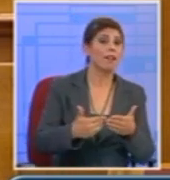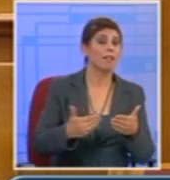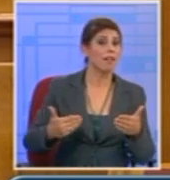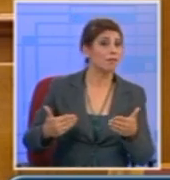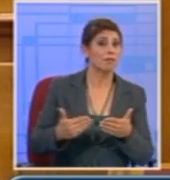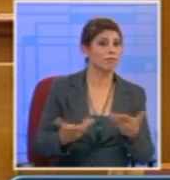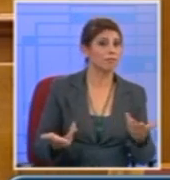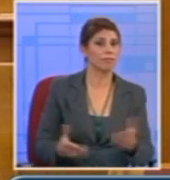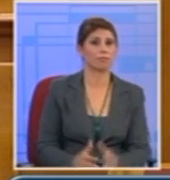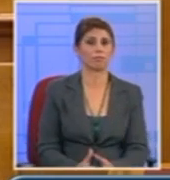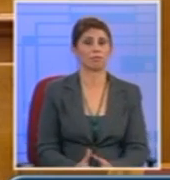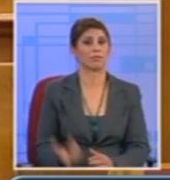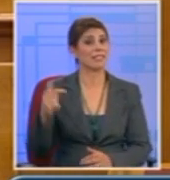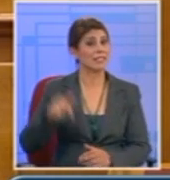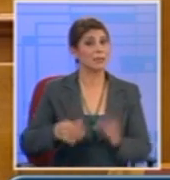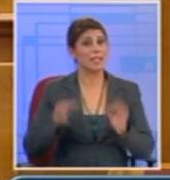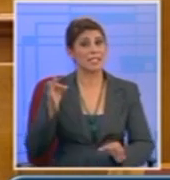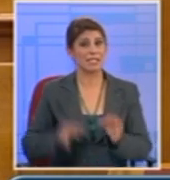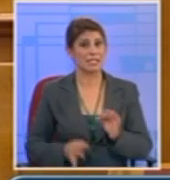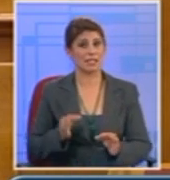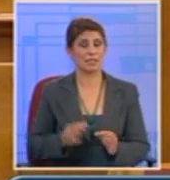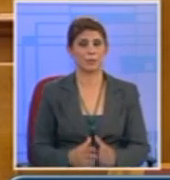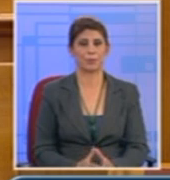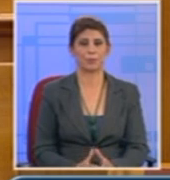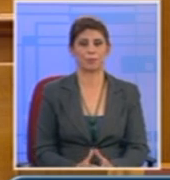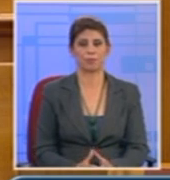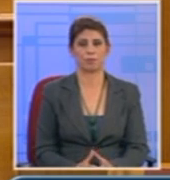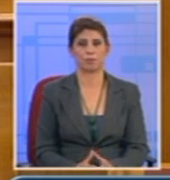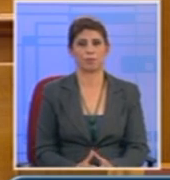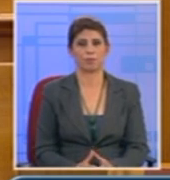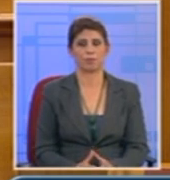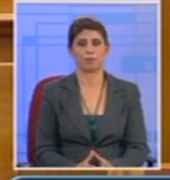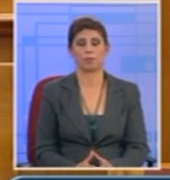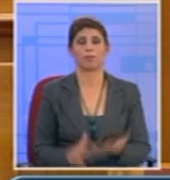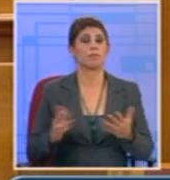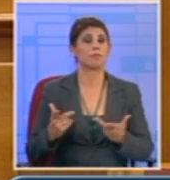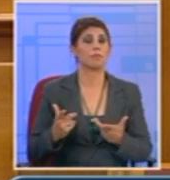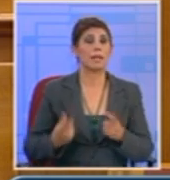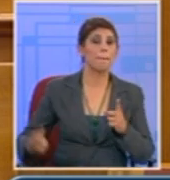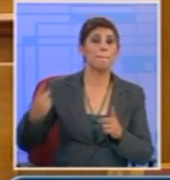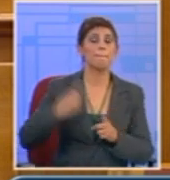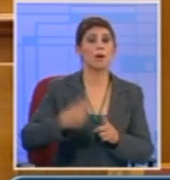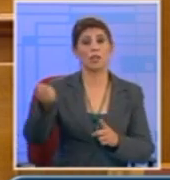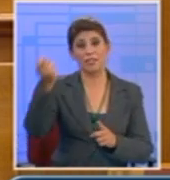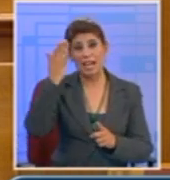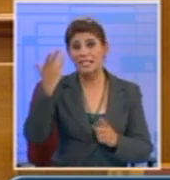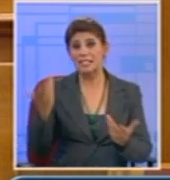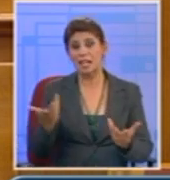διαρκέσει η σημερινή συζήτηση ποια είναι η προστιθέμενη αξία